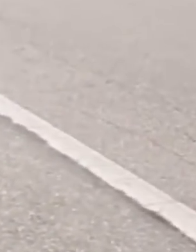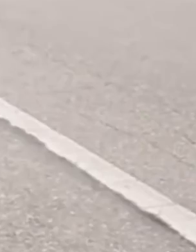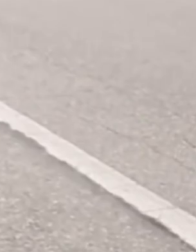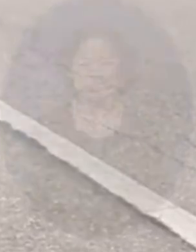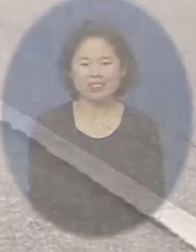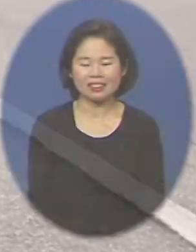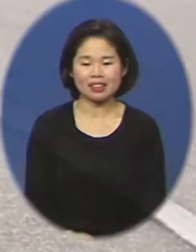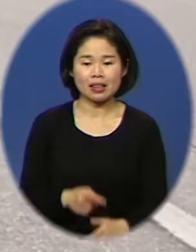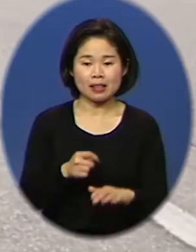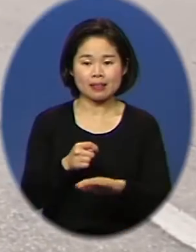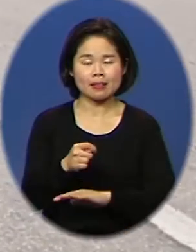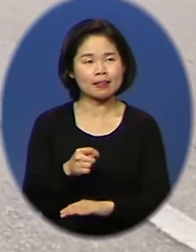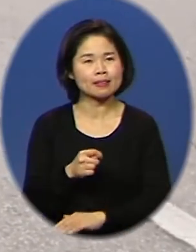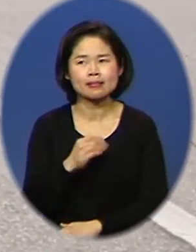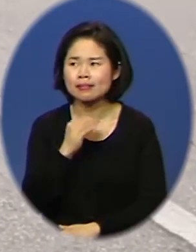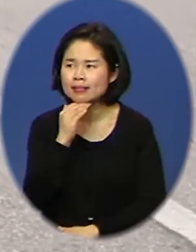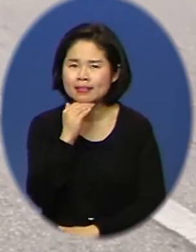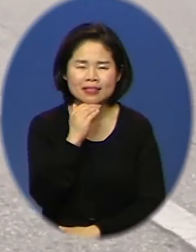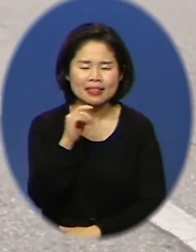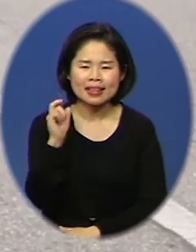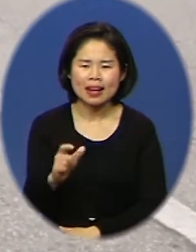또 택시도 안 와요, 이럴 때는.